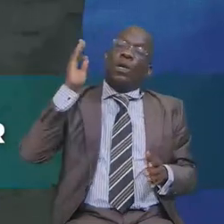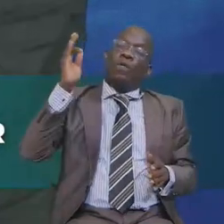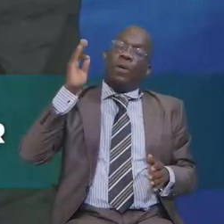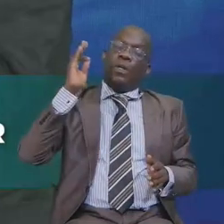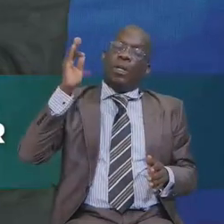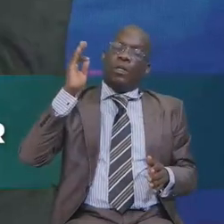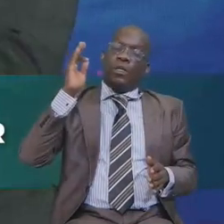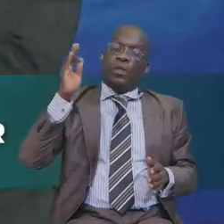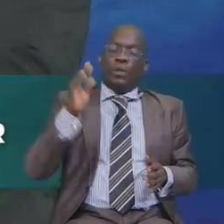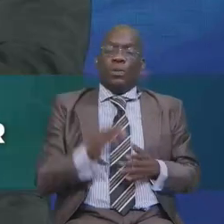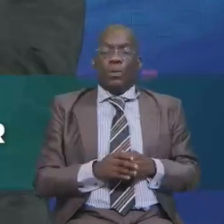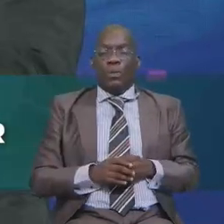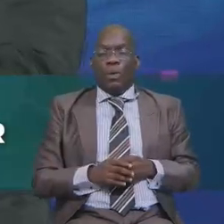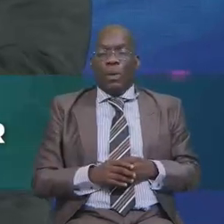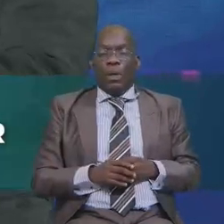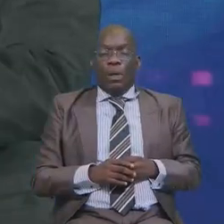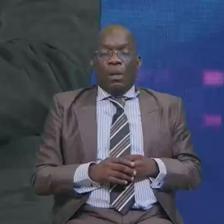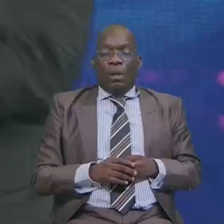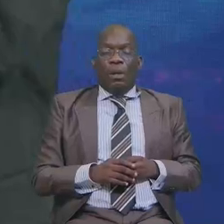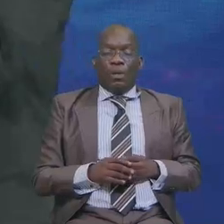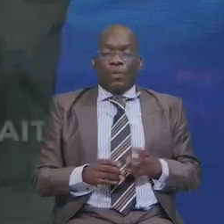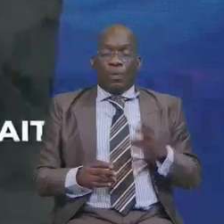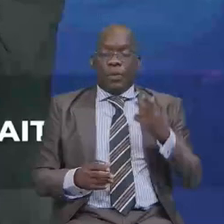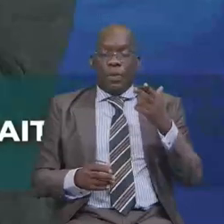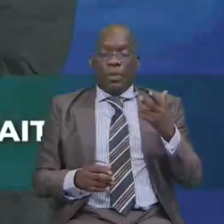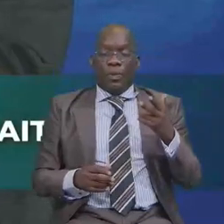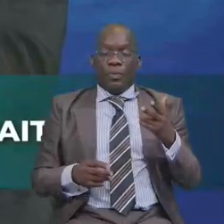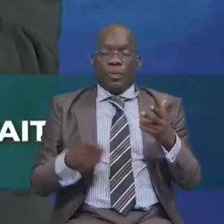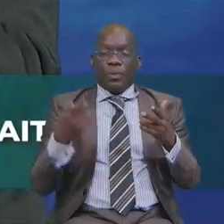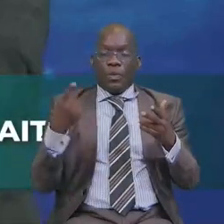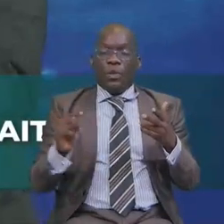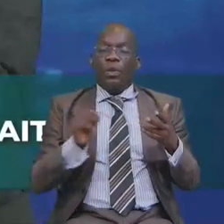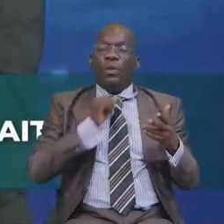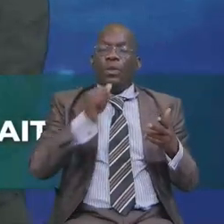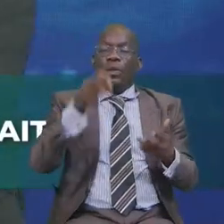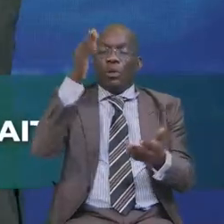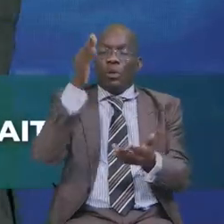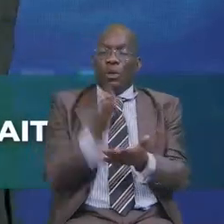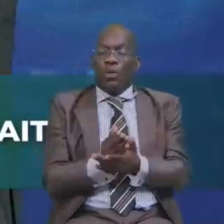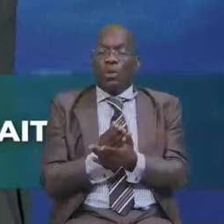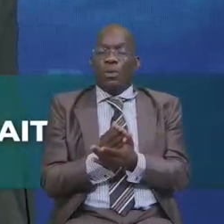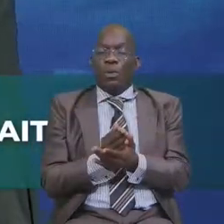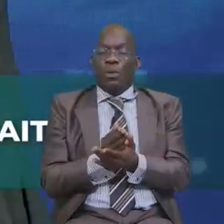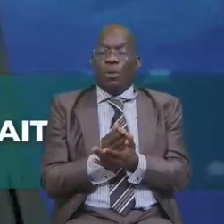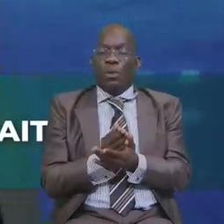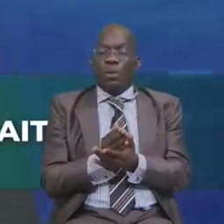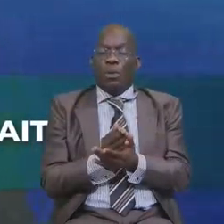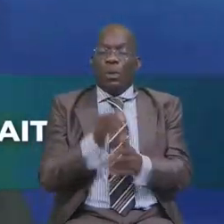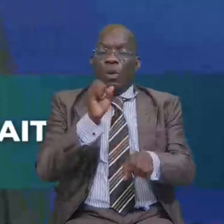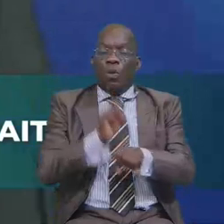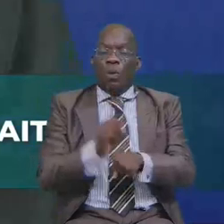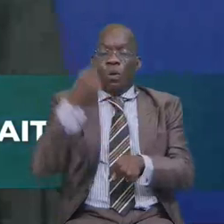troisième élément, la commission imparable pour les évangélistes